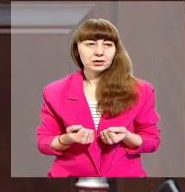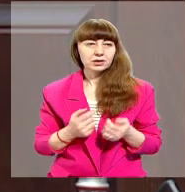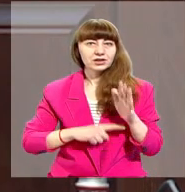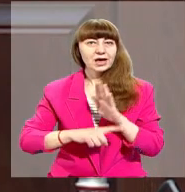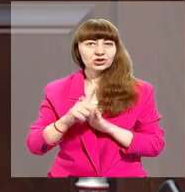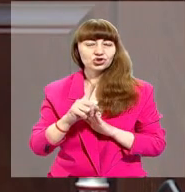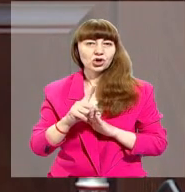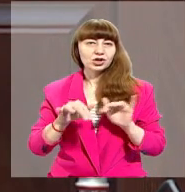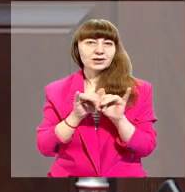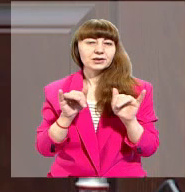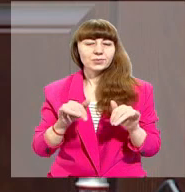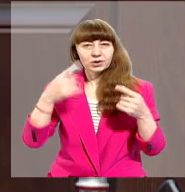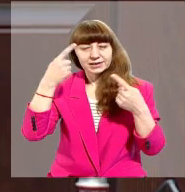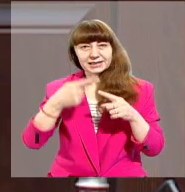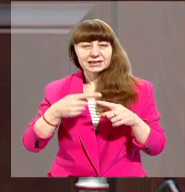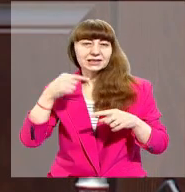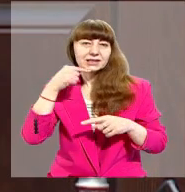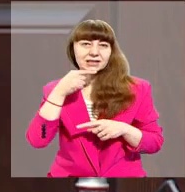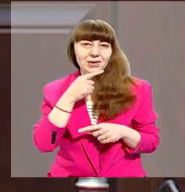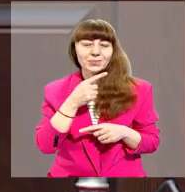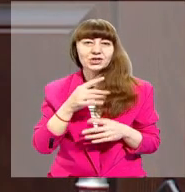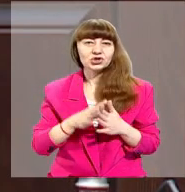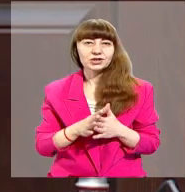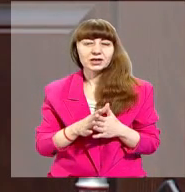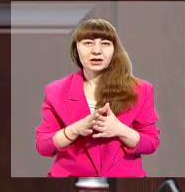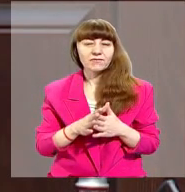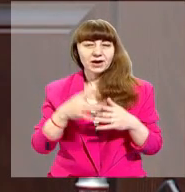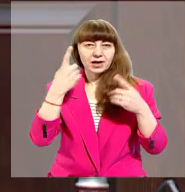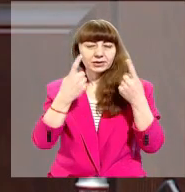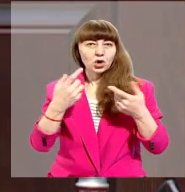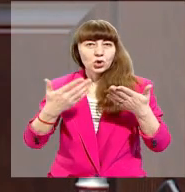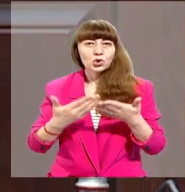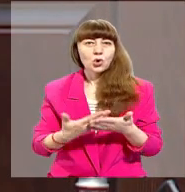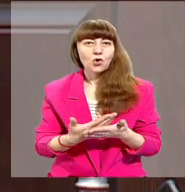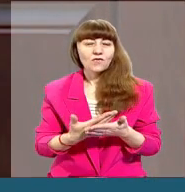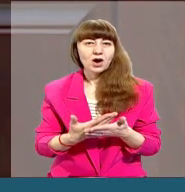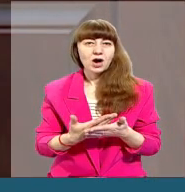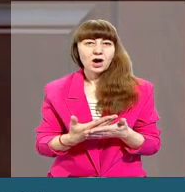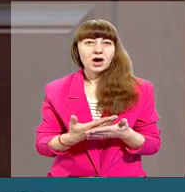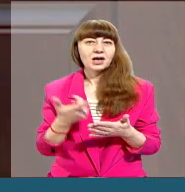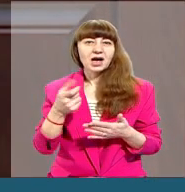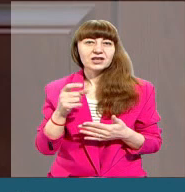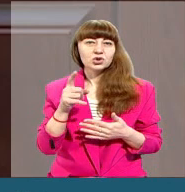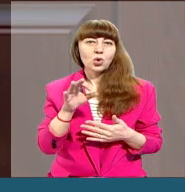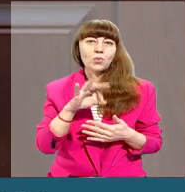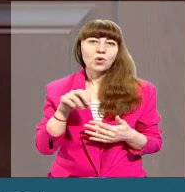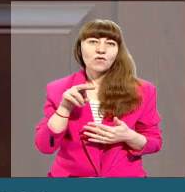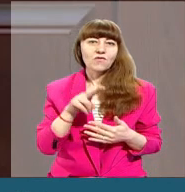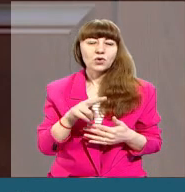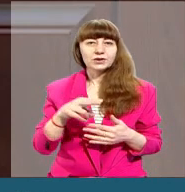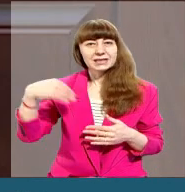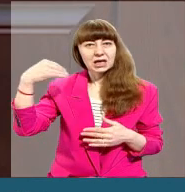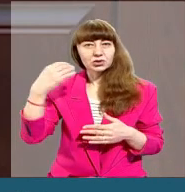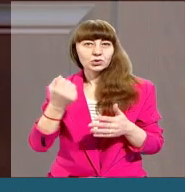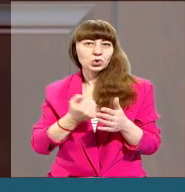приступило к разработке технико-экономического обоснования нового магистрального газопровода с